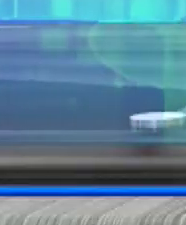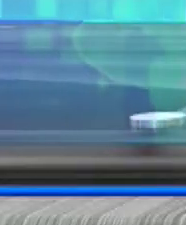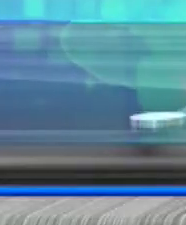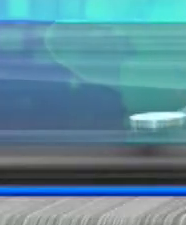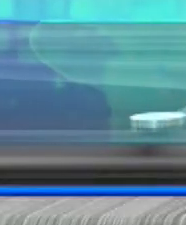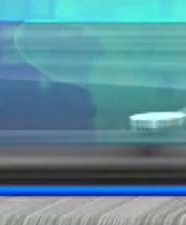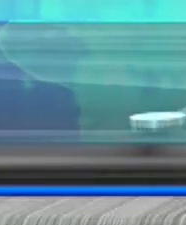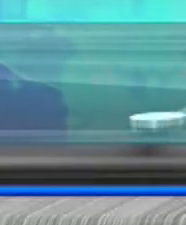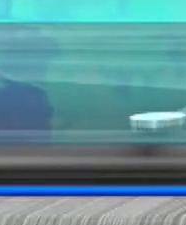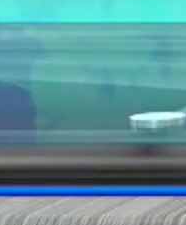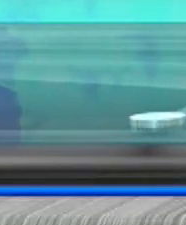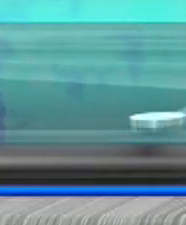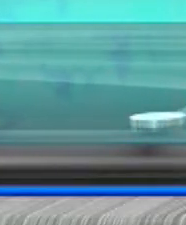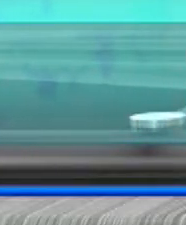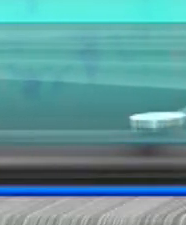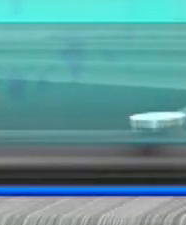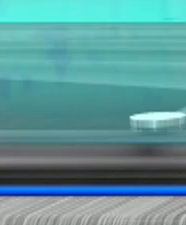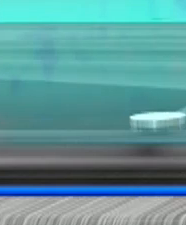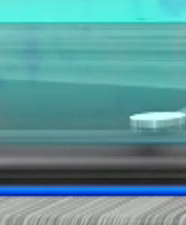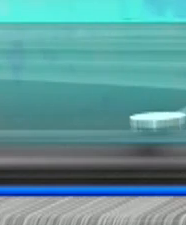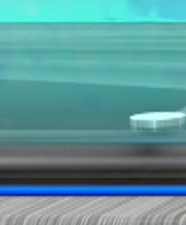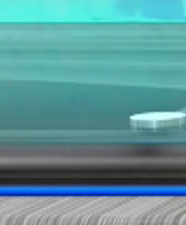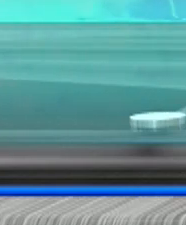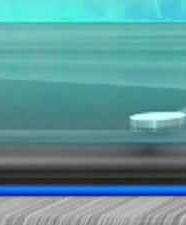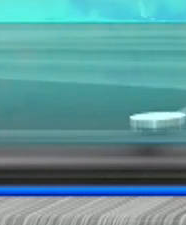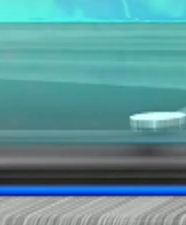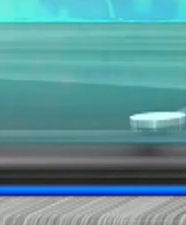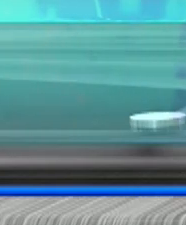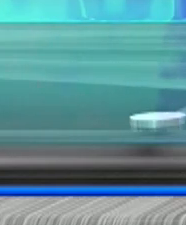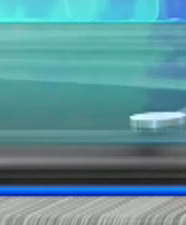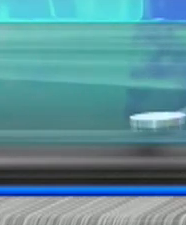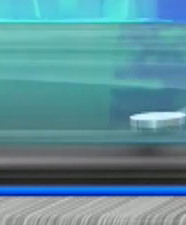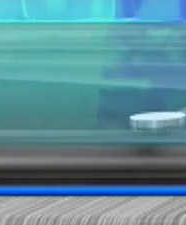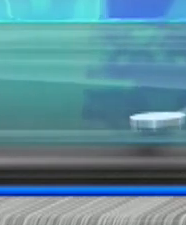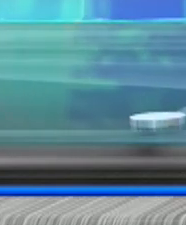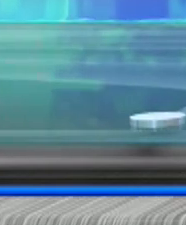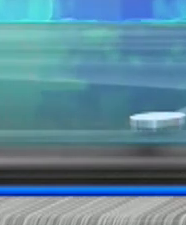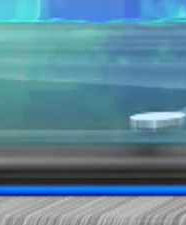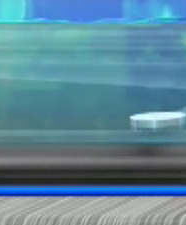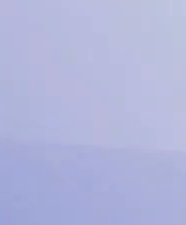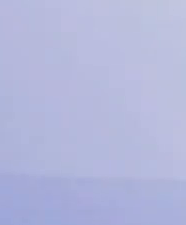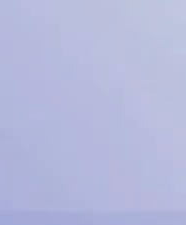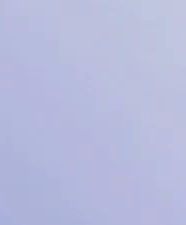الاعلاميه اخبار الولايات بعد قليل مع الزميل محمد بلال الى اللقاء